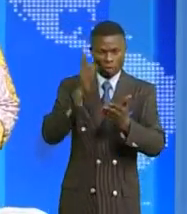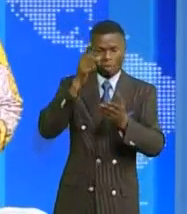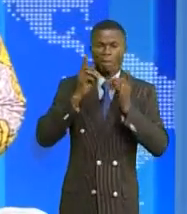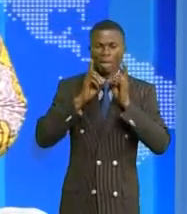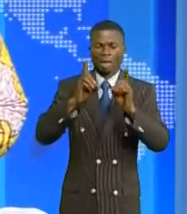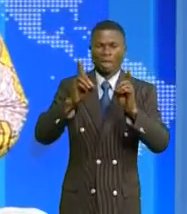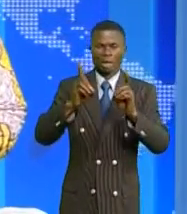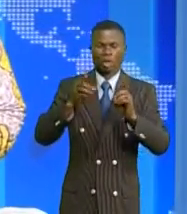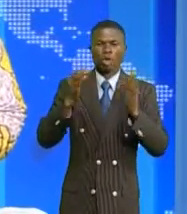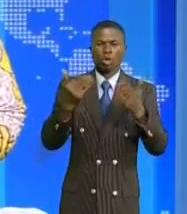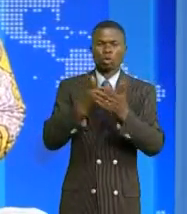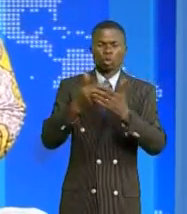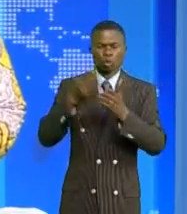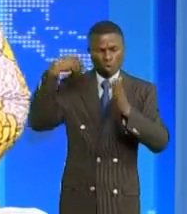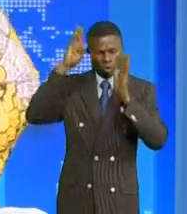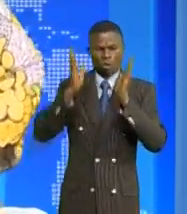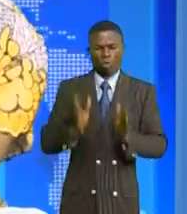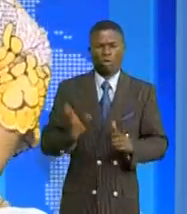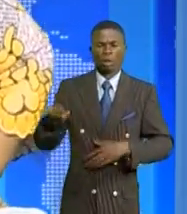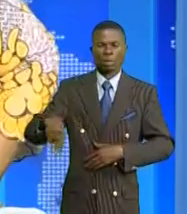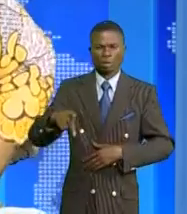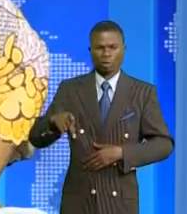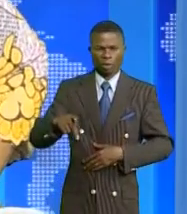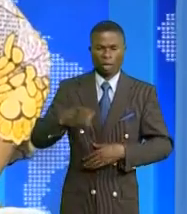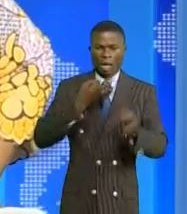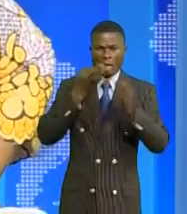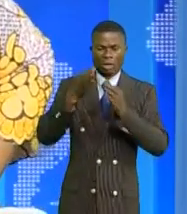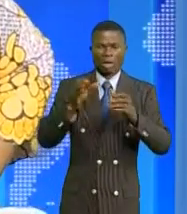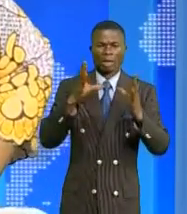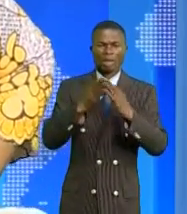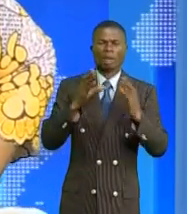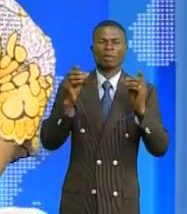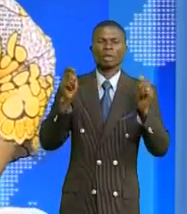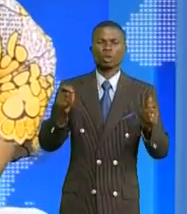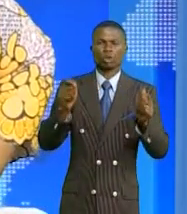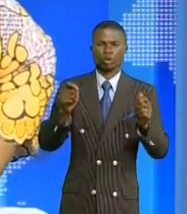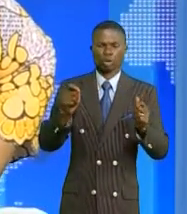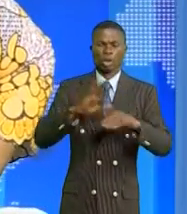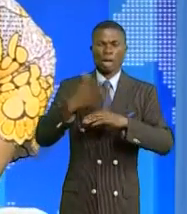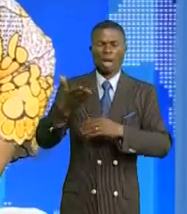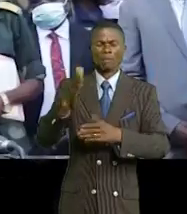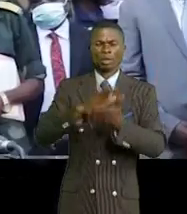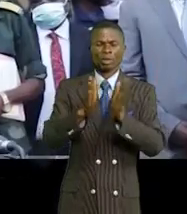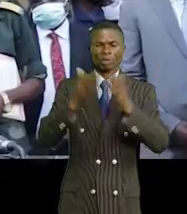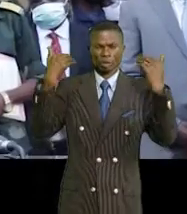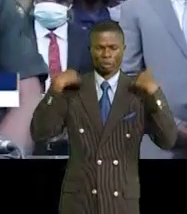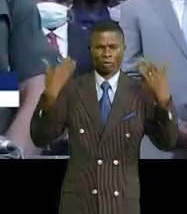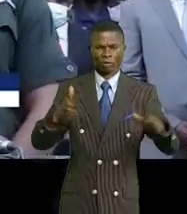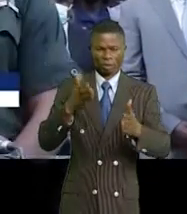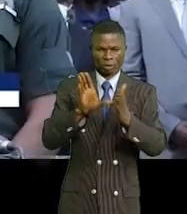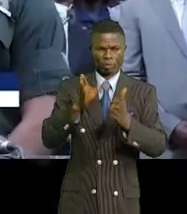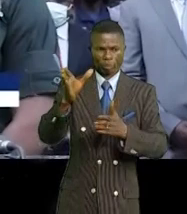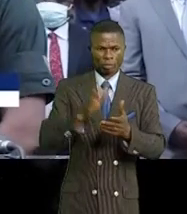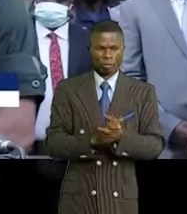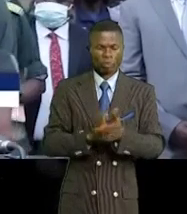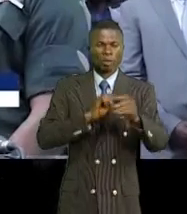mots du nouveau gouverneur militaire de la province qui s'est exprimé à la presse juste après sa prise des fonctions. Qui